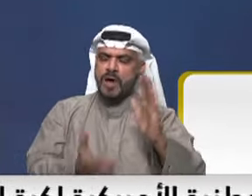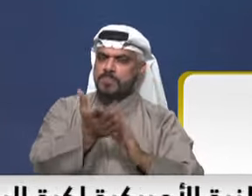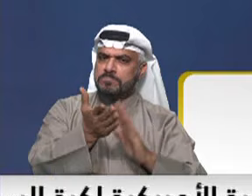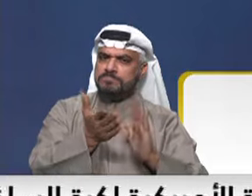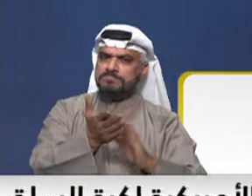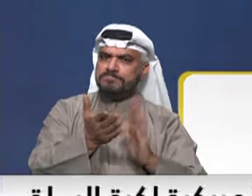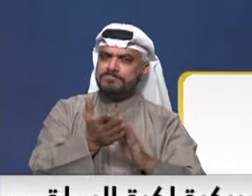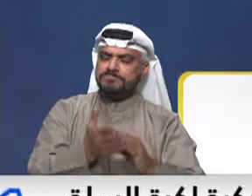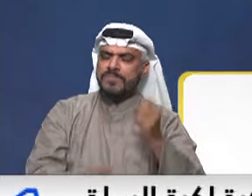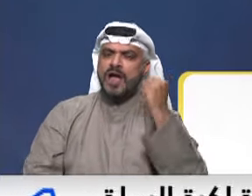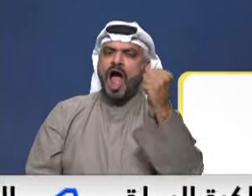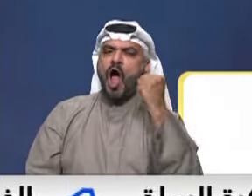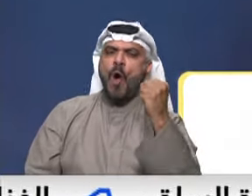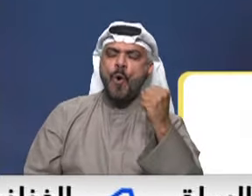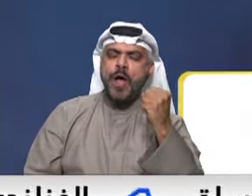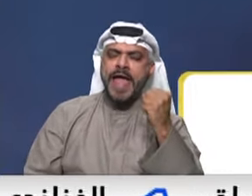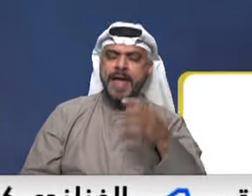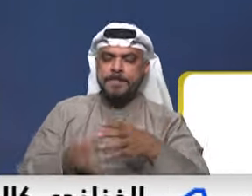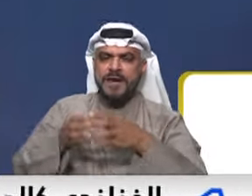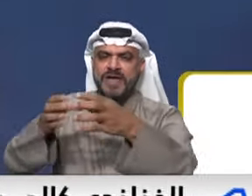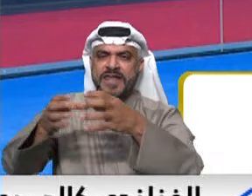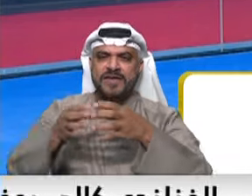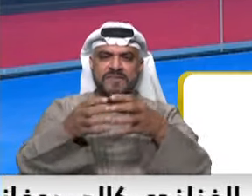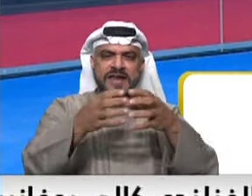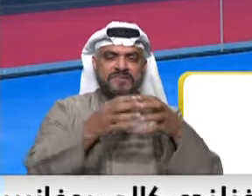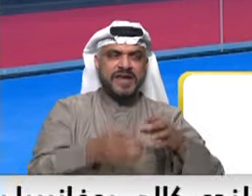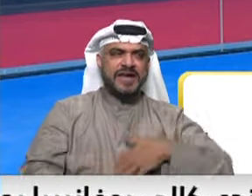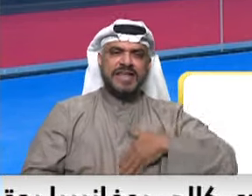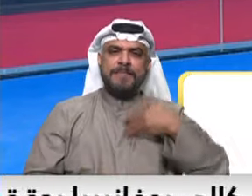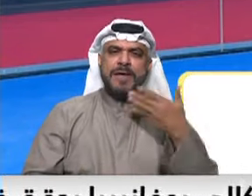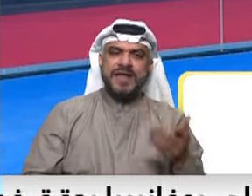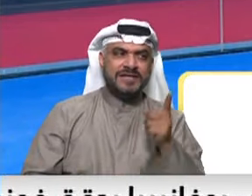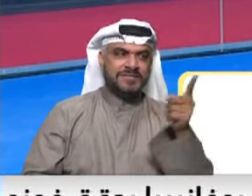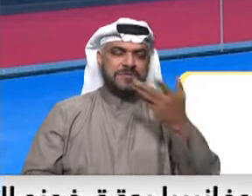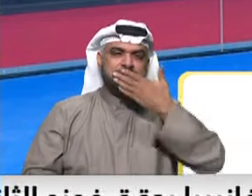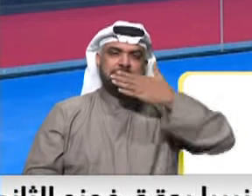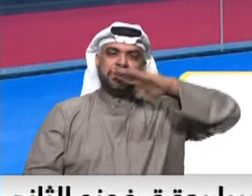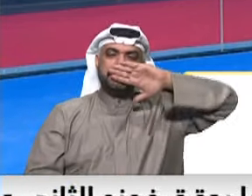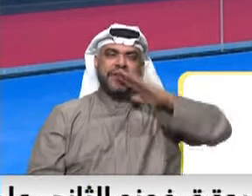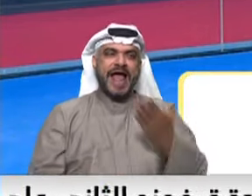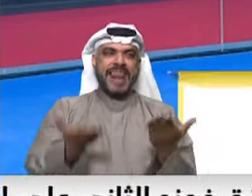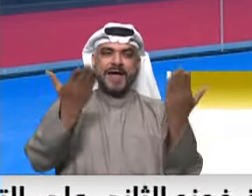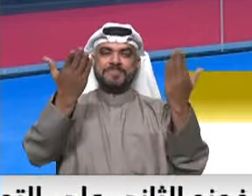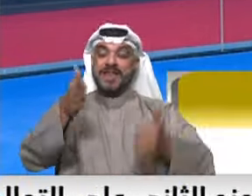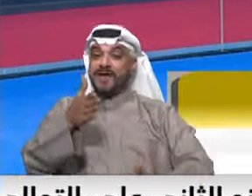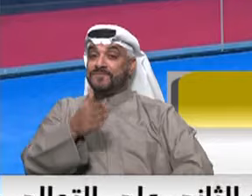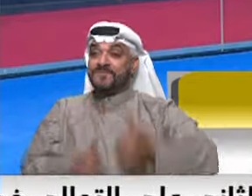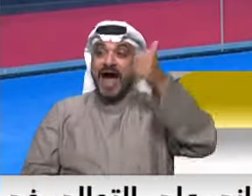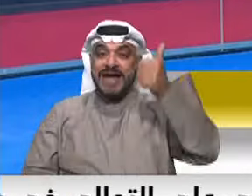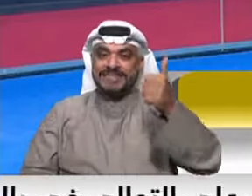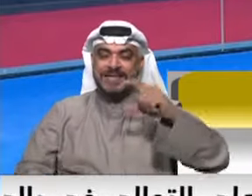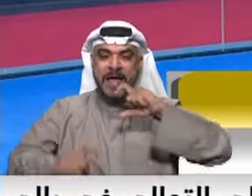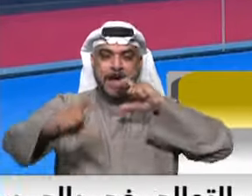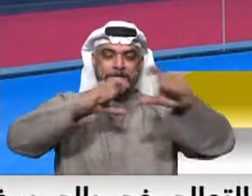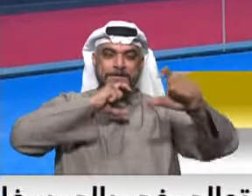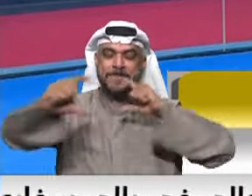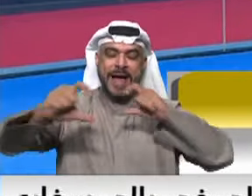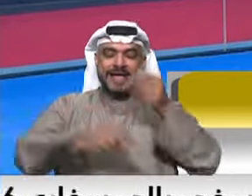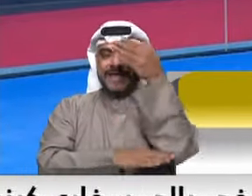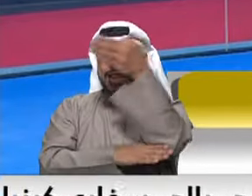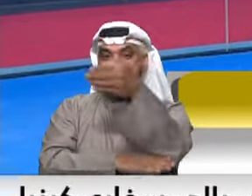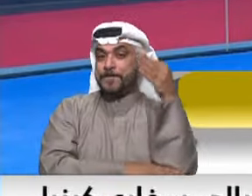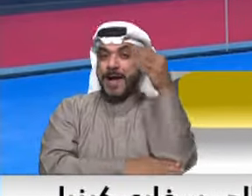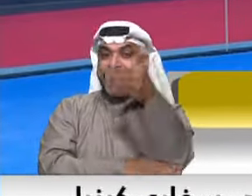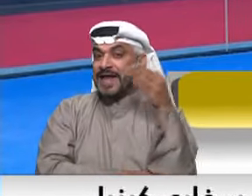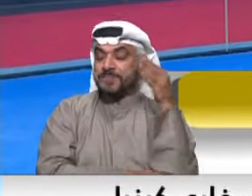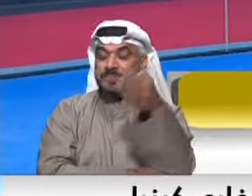الأفرقة ونتمنى التوفيق للجميع بإذن الله. الحمد لله اليوم قدرنا نفوز كممثلين بنك الوطني بطولة